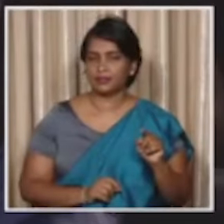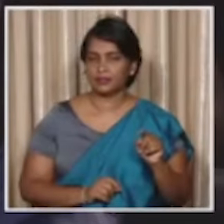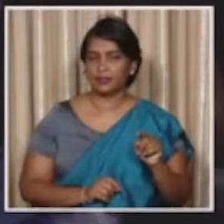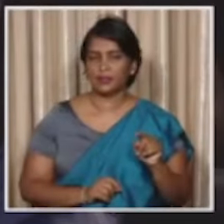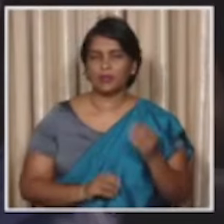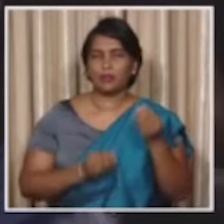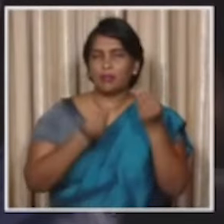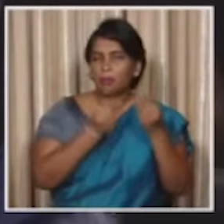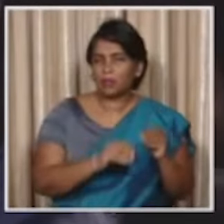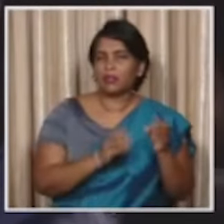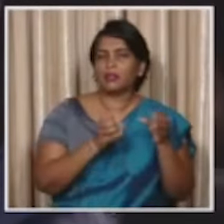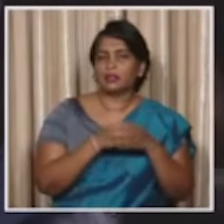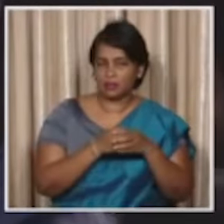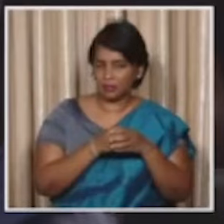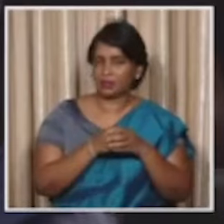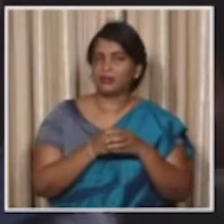සුළුතරයක්